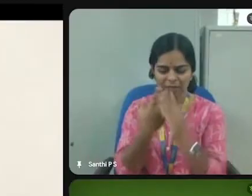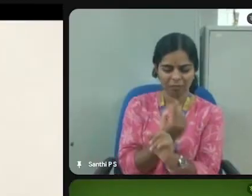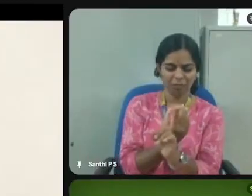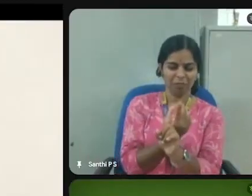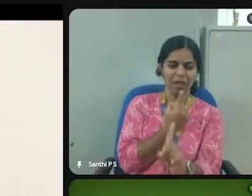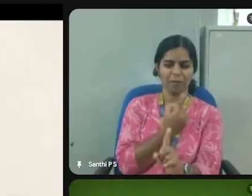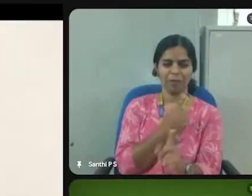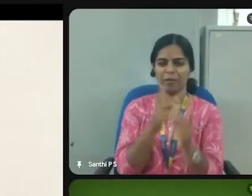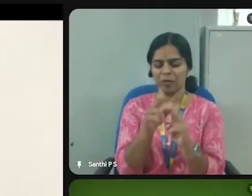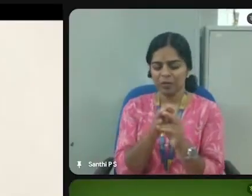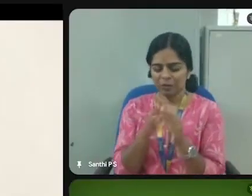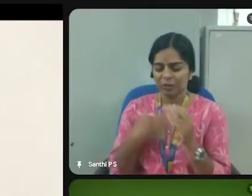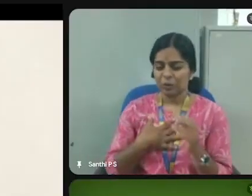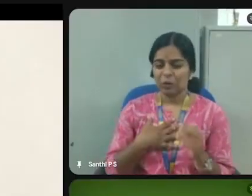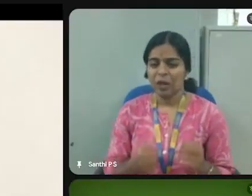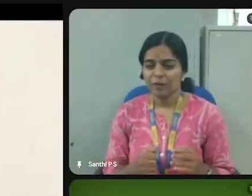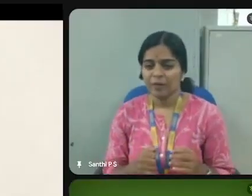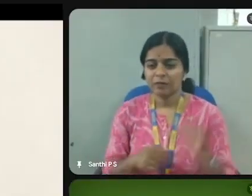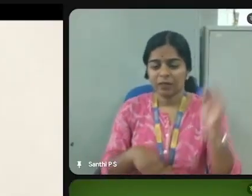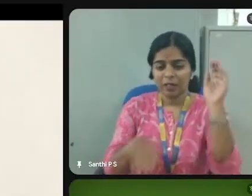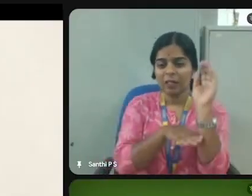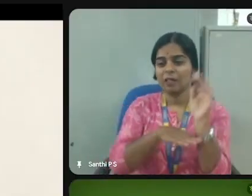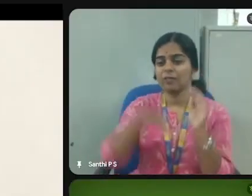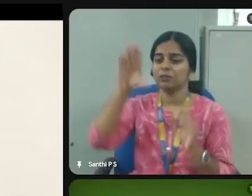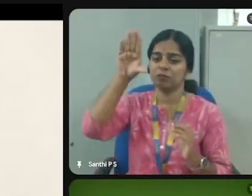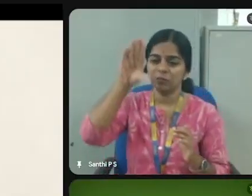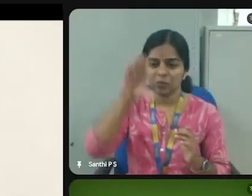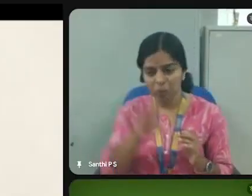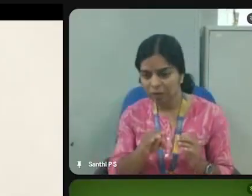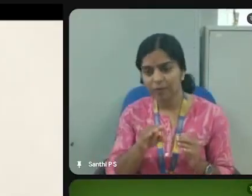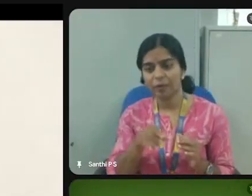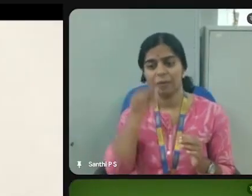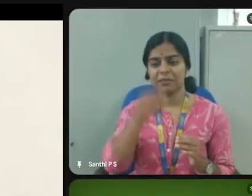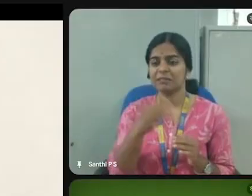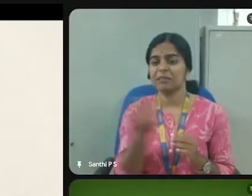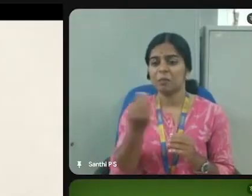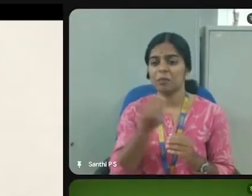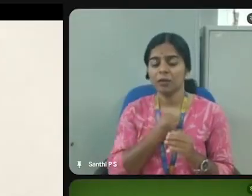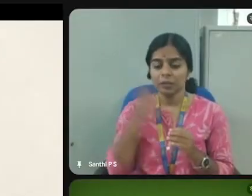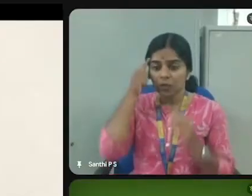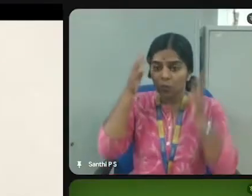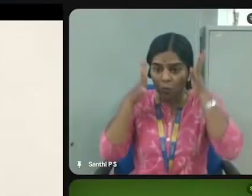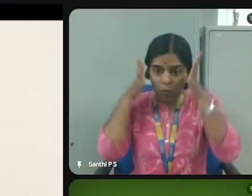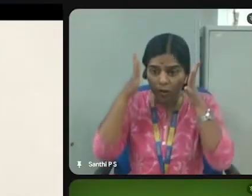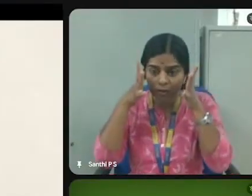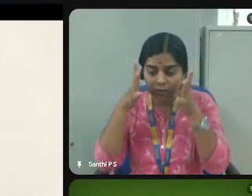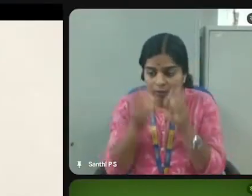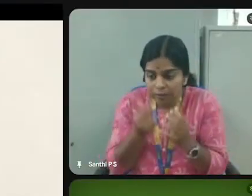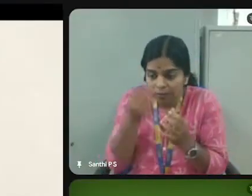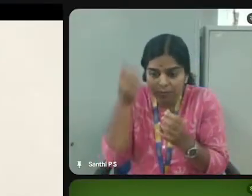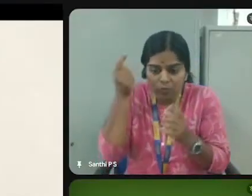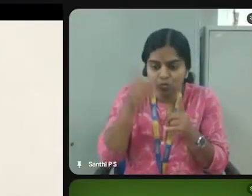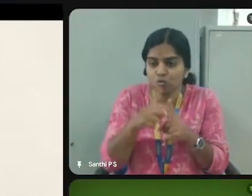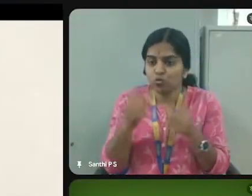പല രീതികളിലും ഇവരുടെ കോൺഫിഡൻസ് ലെവലൊക്കെ പുറകോട്ട് പോകാൻ സാധ്യതയുണ്ടെന്നുള്ളത് പറഞ്ഞു. ചിലരിൽ ആങ്സൈറ്റി പോലെയുള്ള ബുദ്ധിമുട്ടുകൾ ഉണ്ടാവുന്നുണ്ടെന്നുള്ളത്